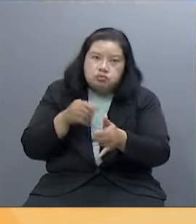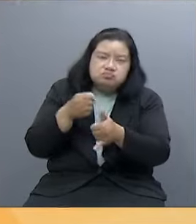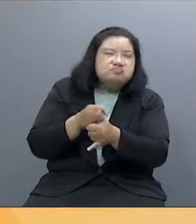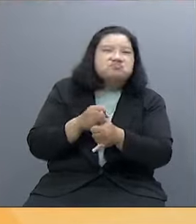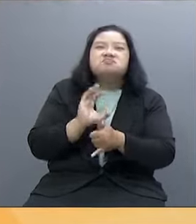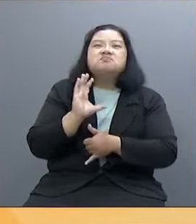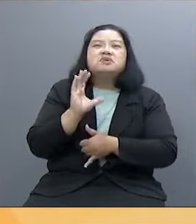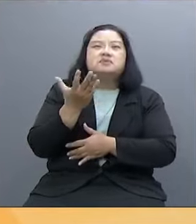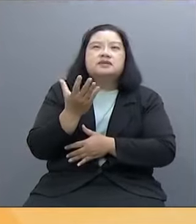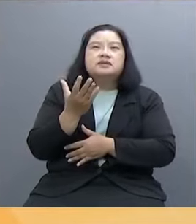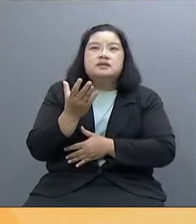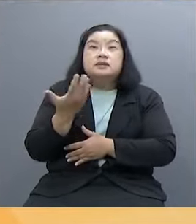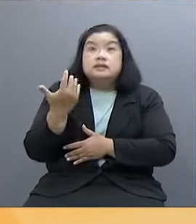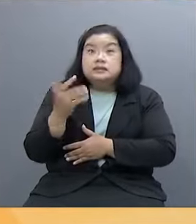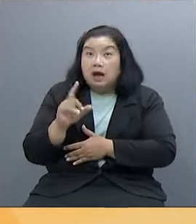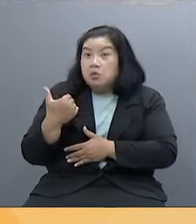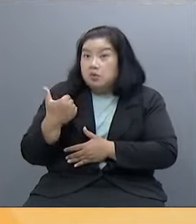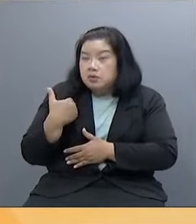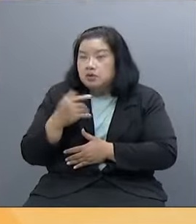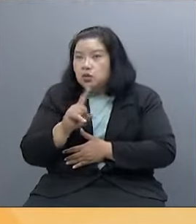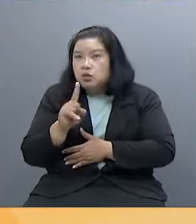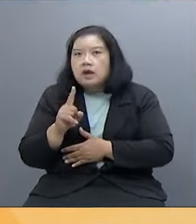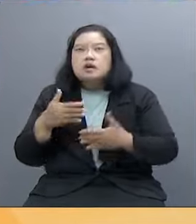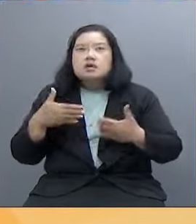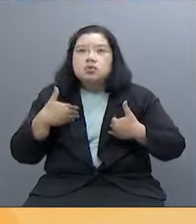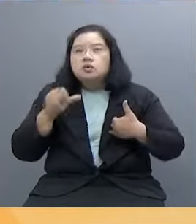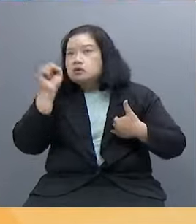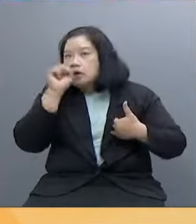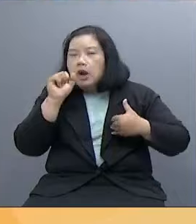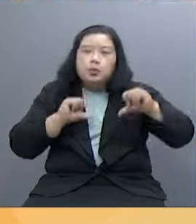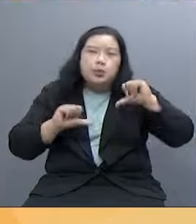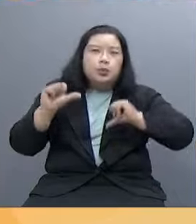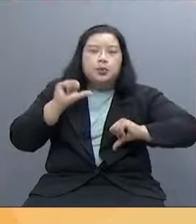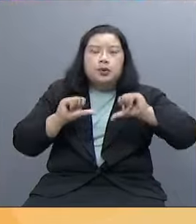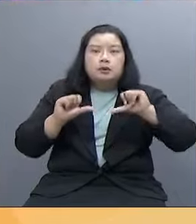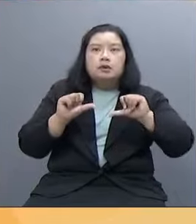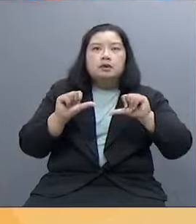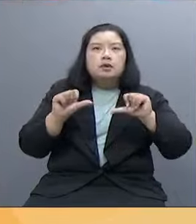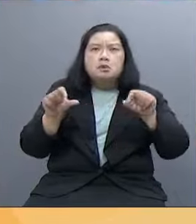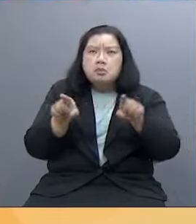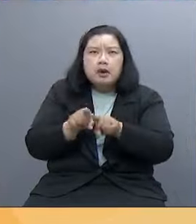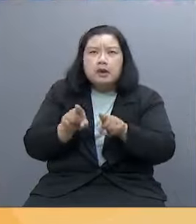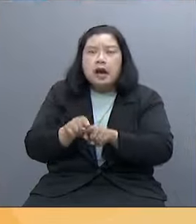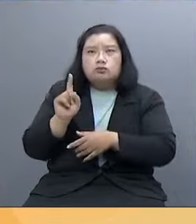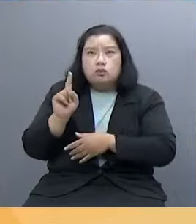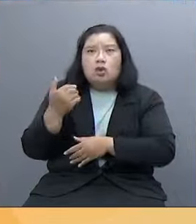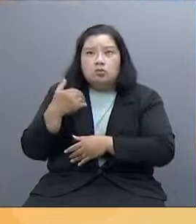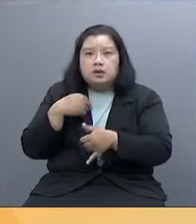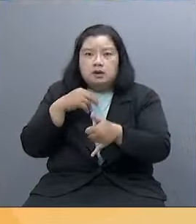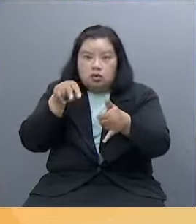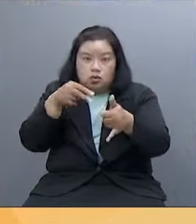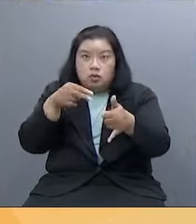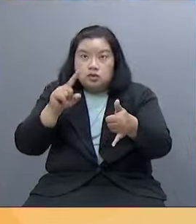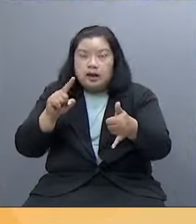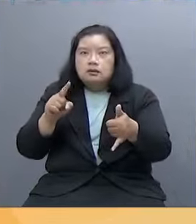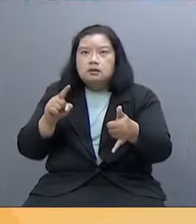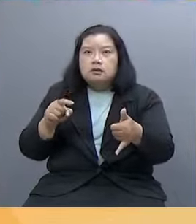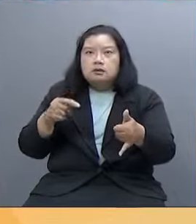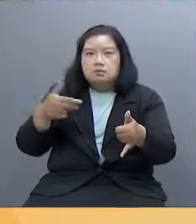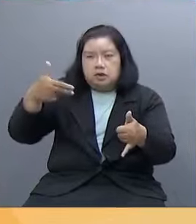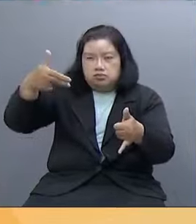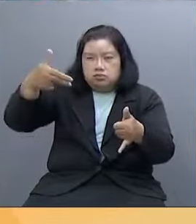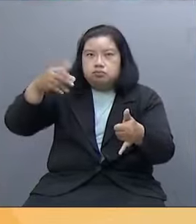างพื้นที่ที่เขามีการจัดเฟสติวัลที่เป็นมิวสิกเฟสติวัลเวทีต่างๆเนี่ยเขาจะมีการตรวจจับแบบ AI ให้ดูเรื่องของ